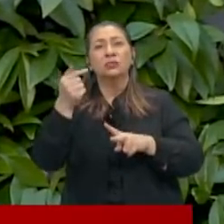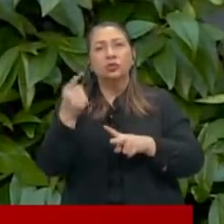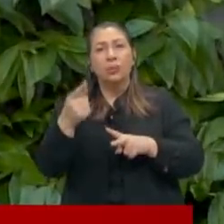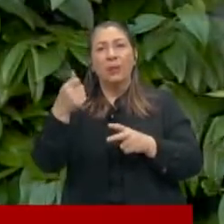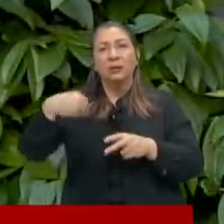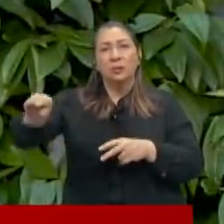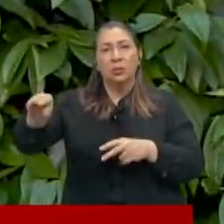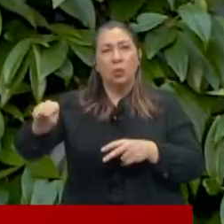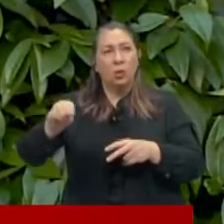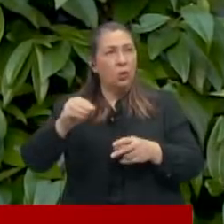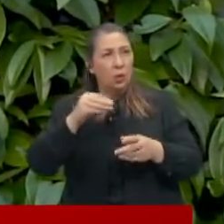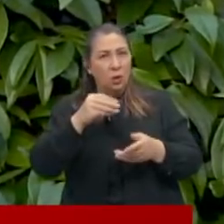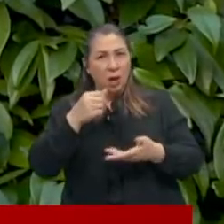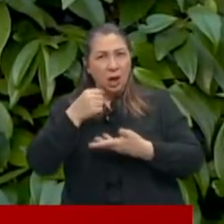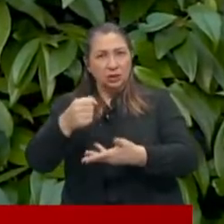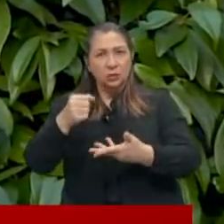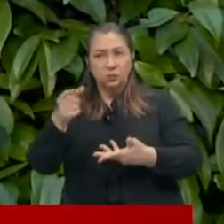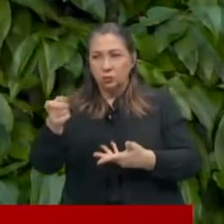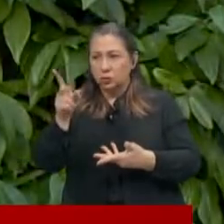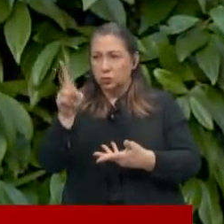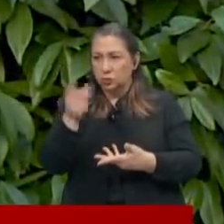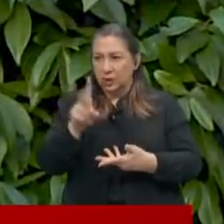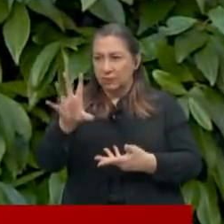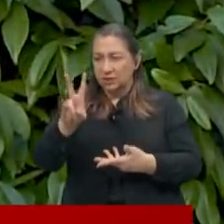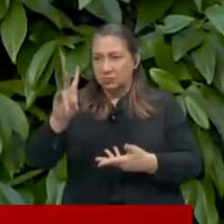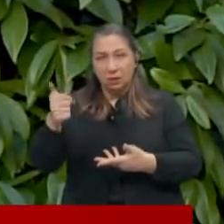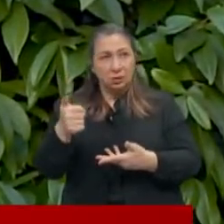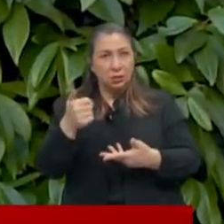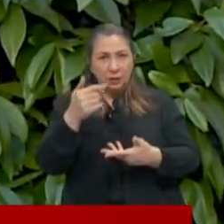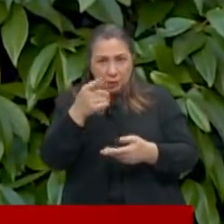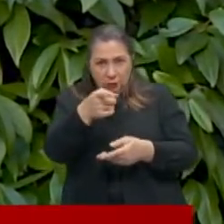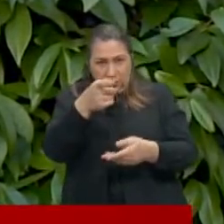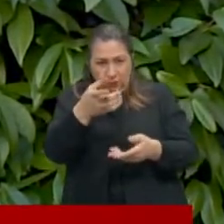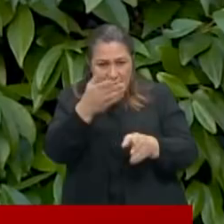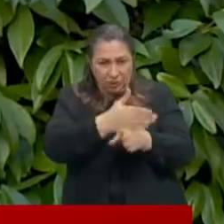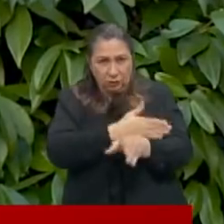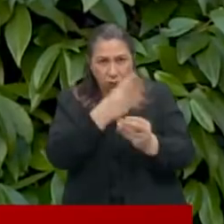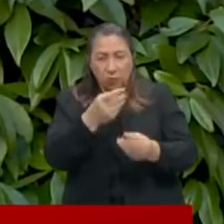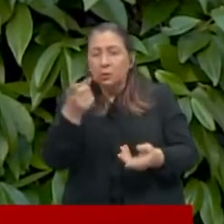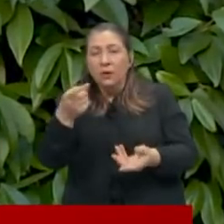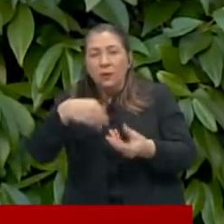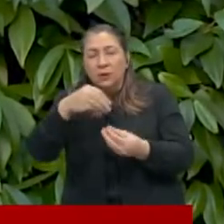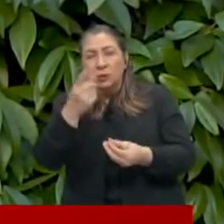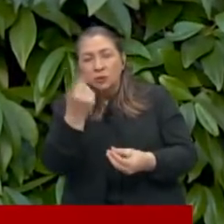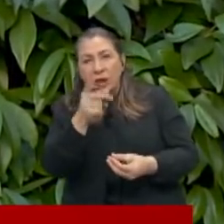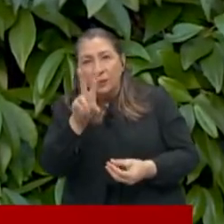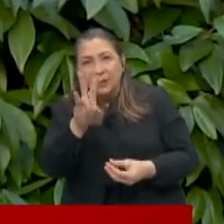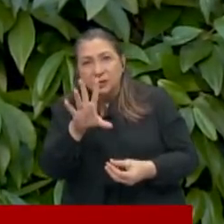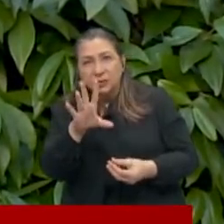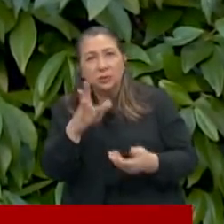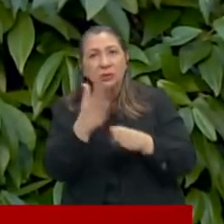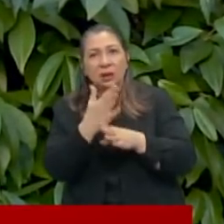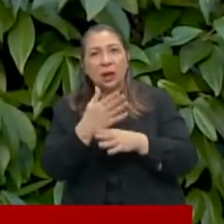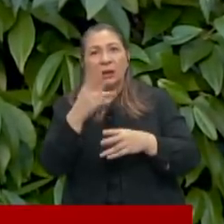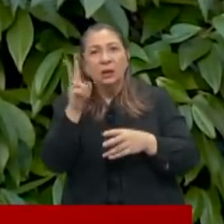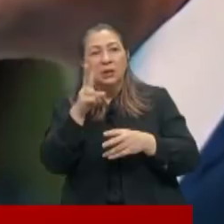para satılıyor. Hazinenin borçlanması %25-26. Bir vatandaş olarak düşünün, tahvil faizi %25. Niye 20'den